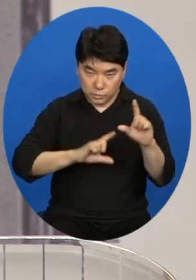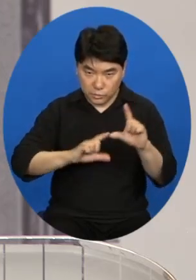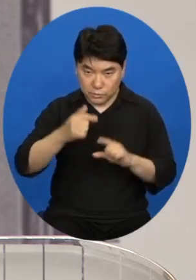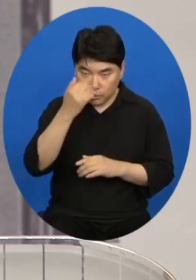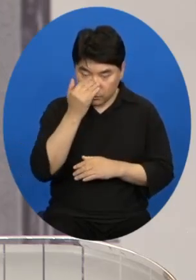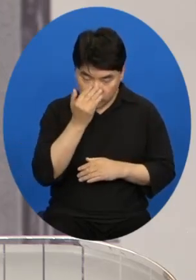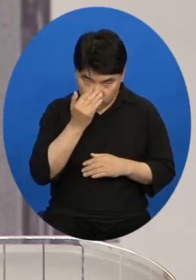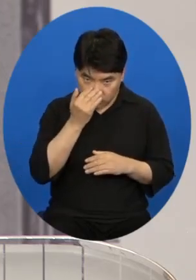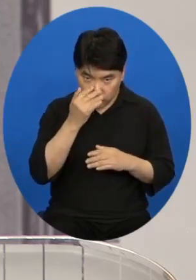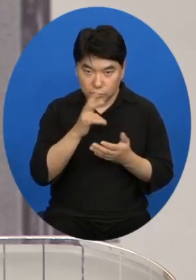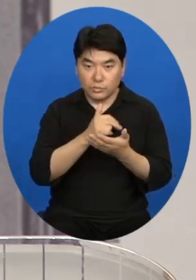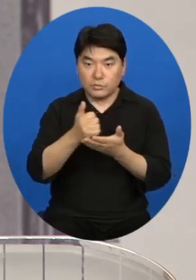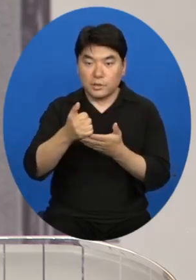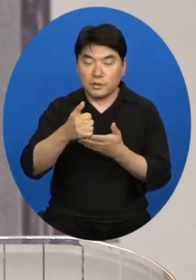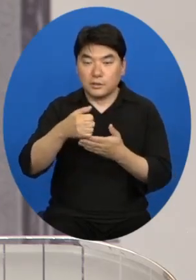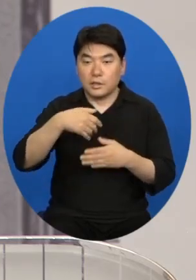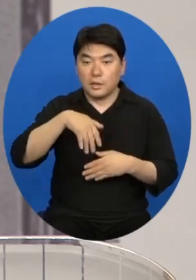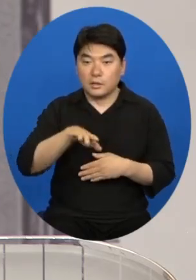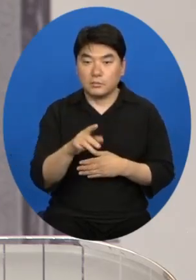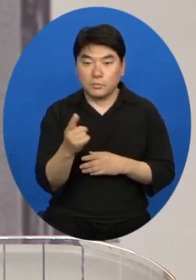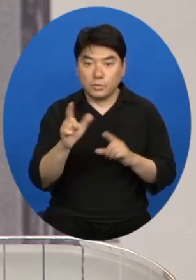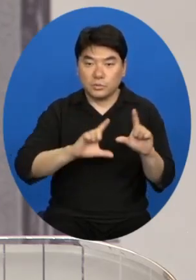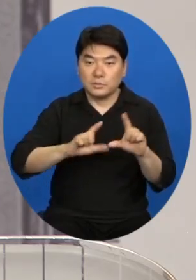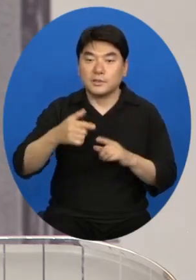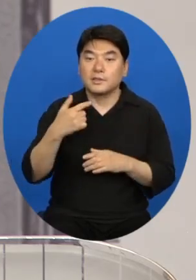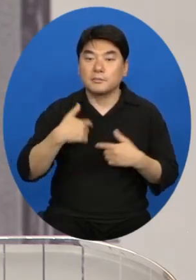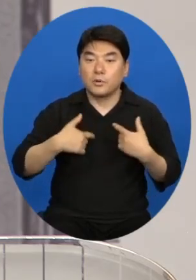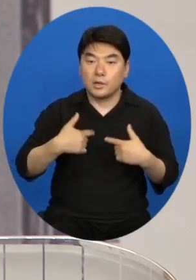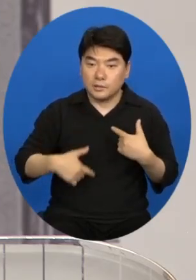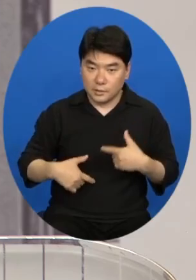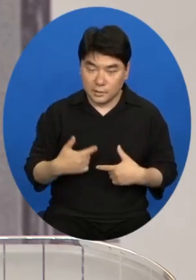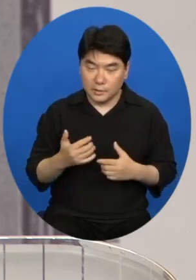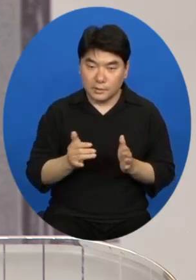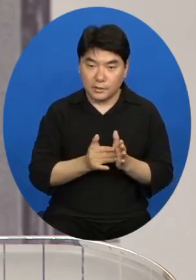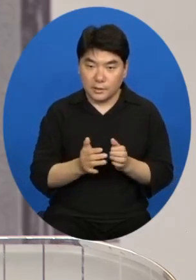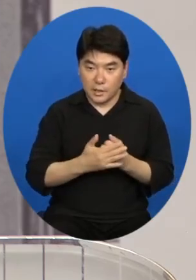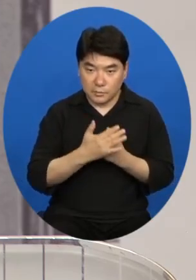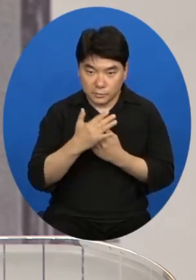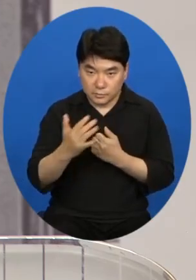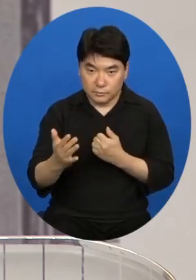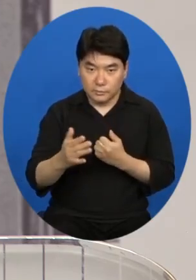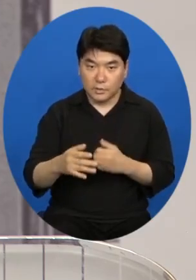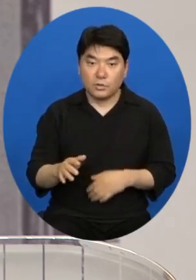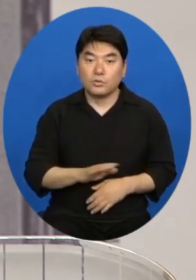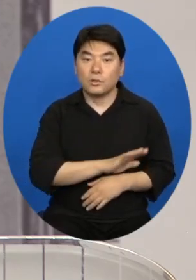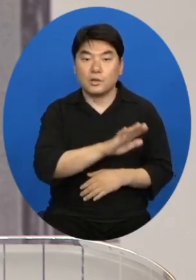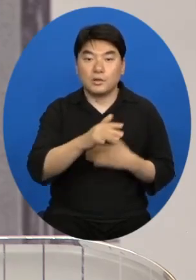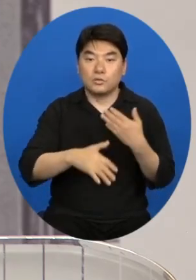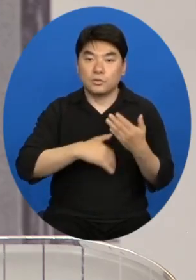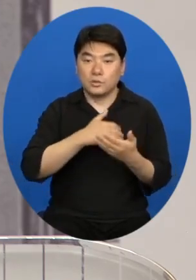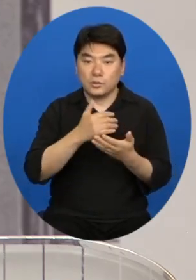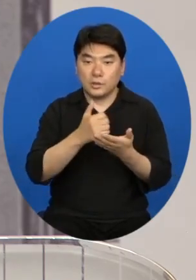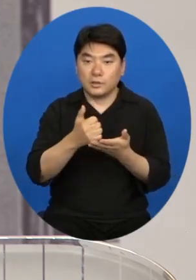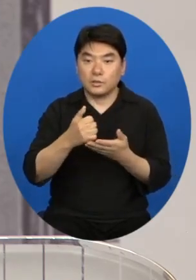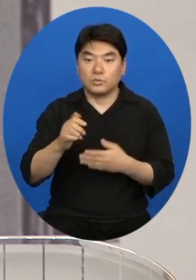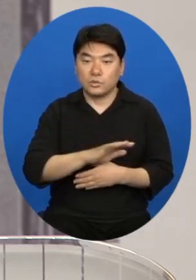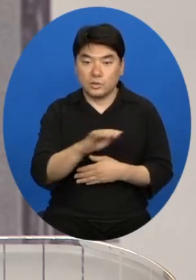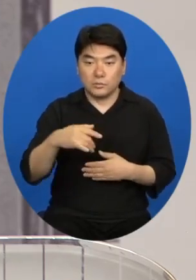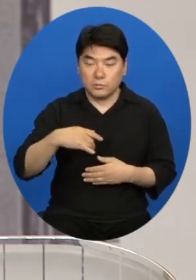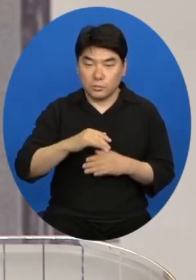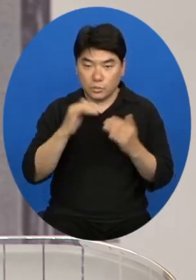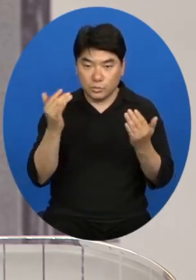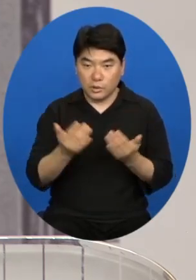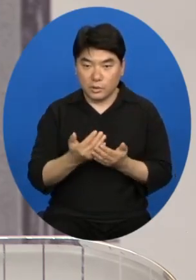앞에 나아가는 그 모습을 주님께서 기뻐하셨기 때문에 그래요. 하나님께서 우리 모두에게 은혜를 주시지만 특별히 더 큰